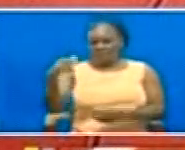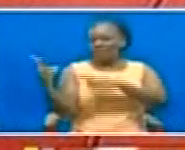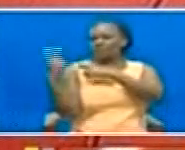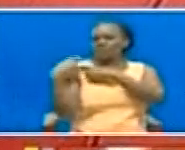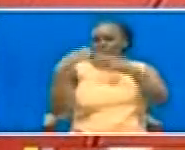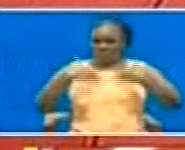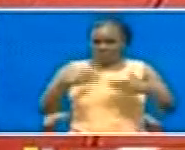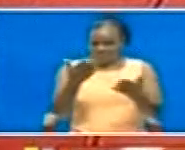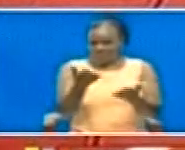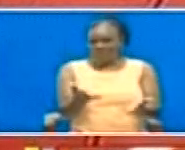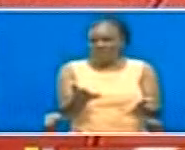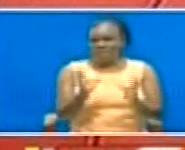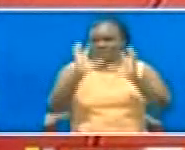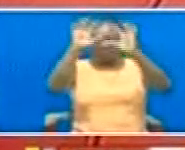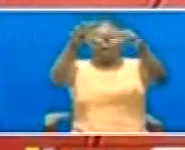vikapu nchini,